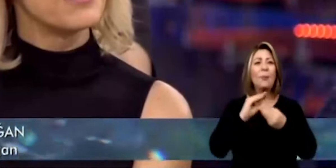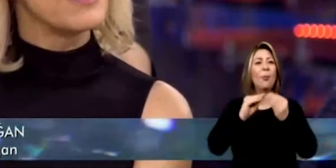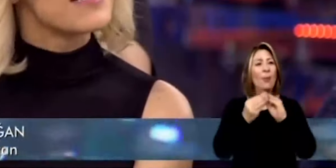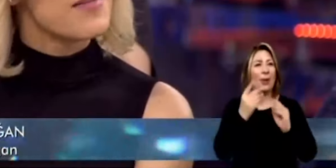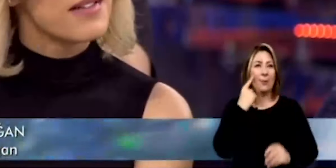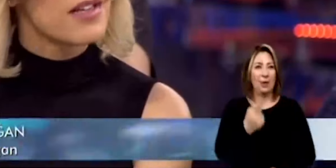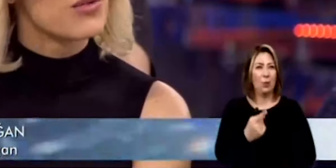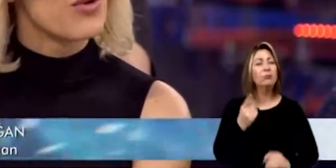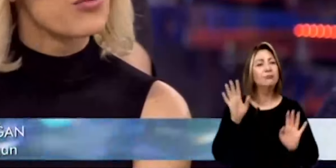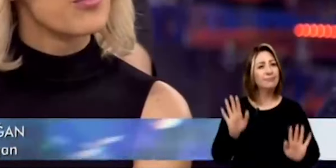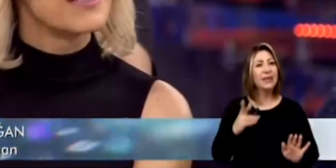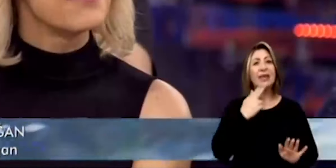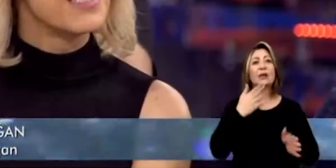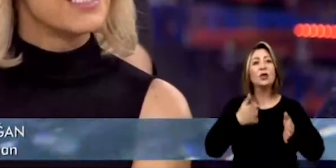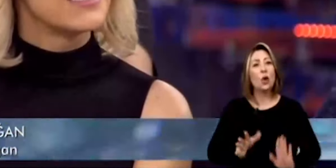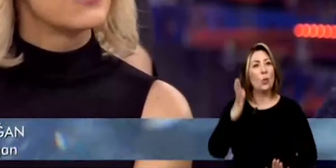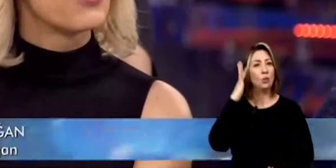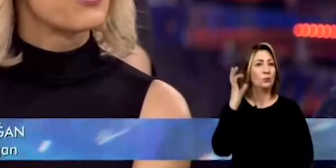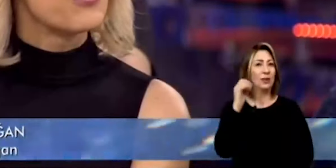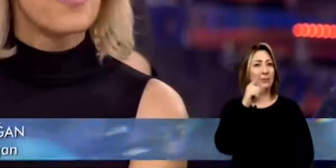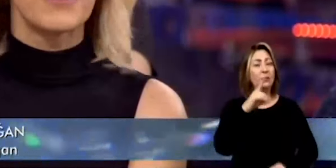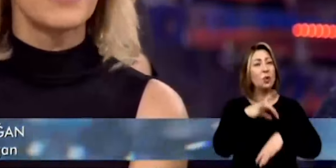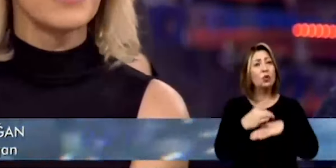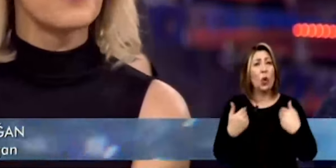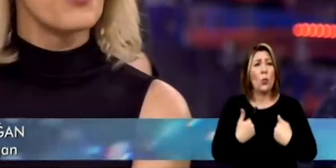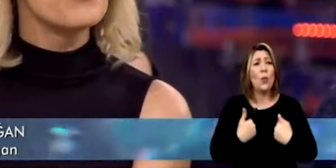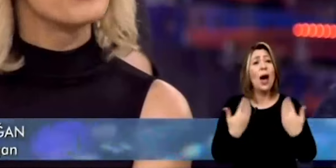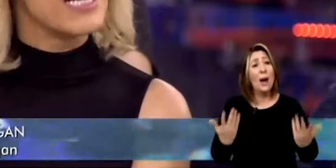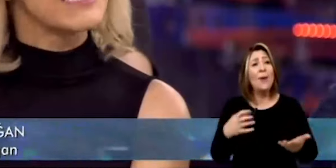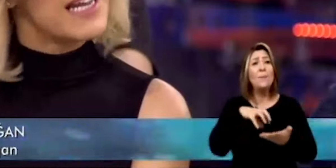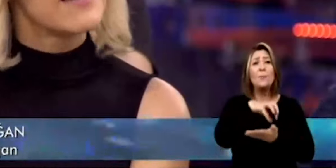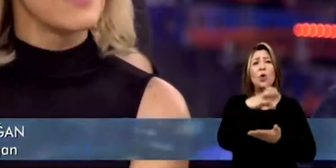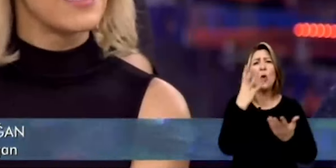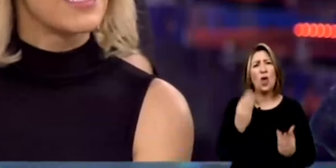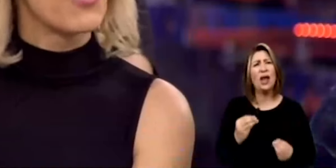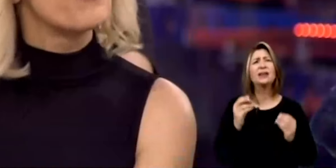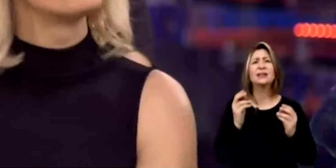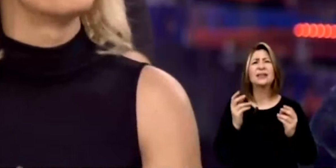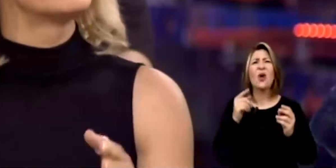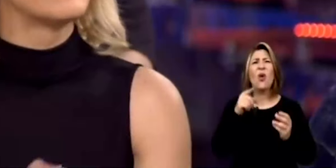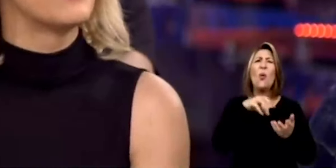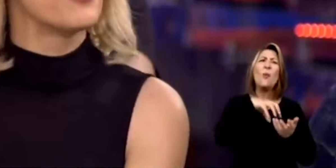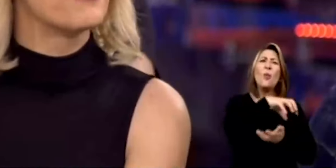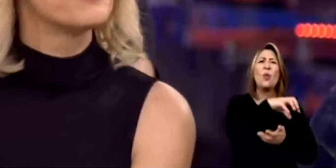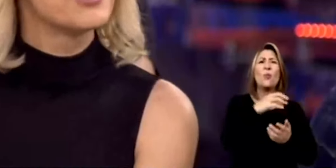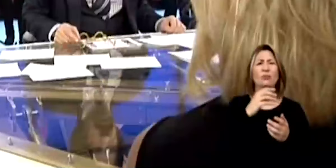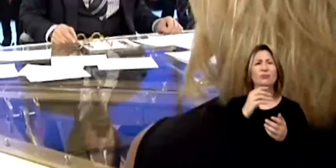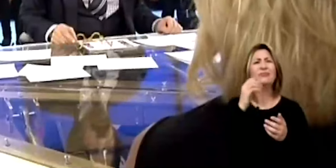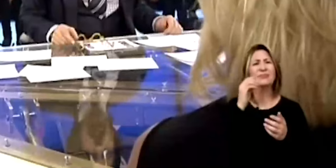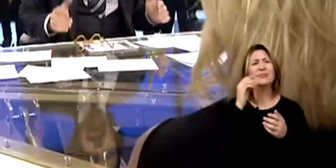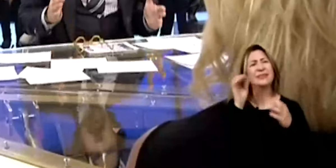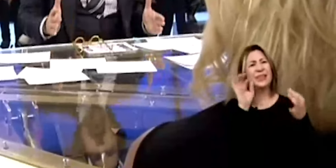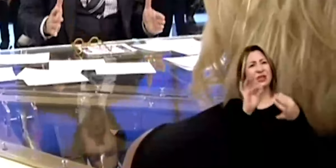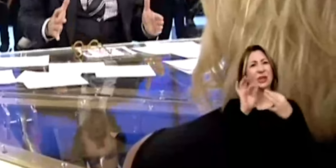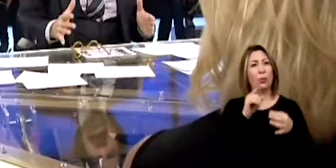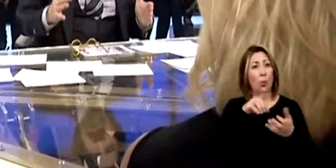bakıyorum. Aynı zamanda kadın doğum uzmanıyım, doktorum. Ama bölüm olarak genelde o bölümle ilgileniyorum.